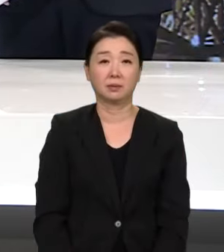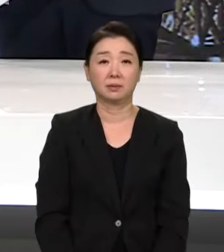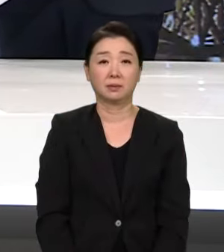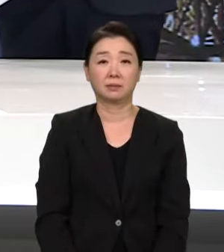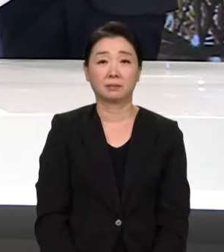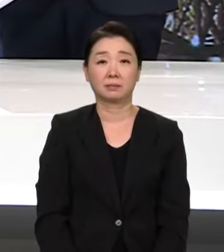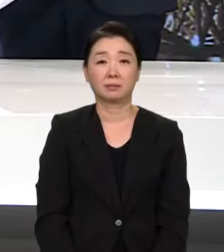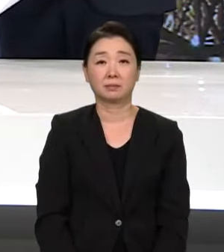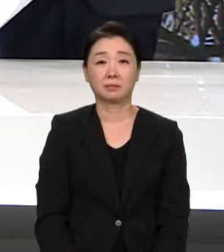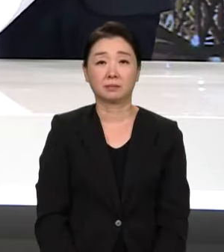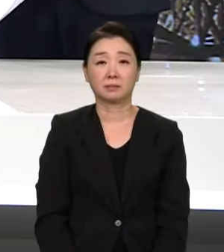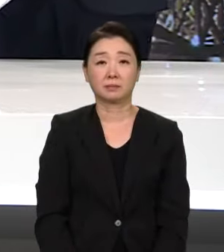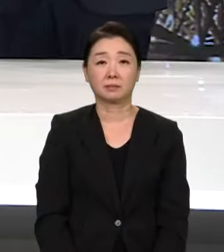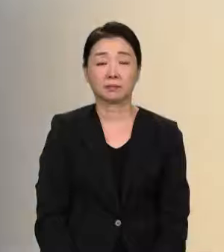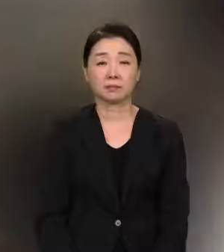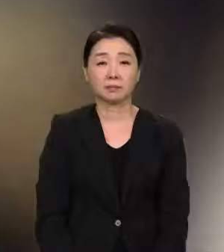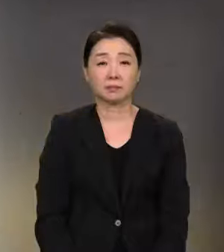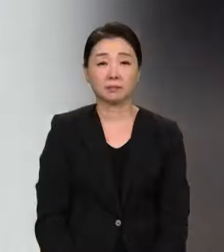기자가 취재했습니다.